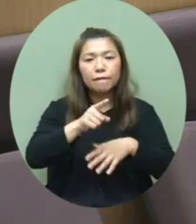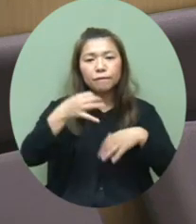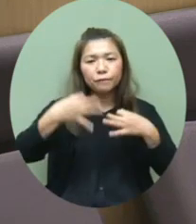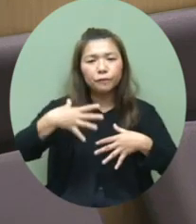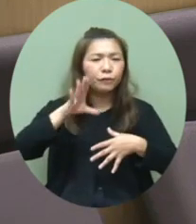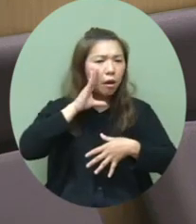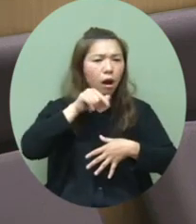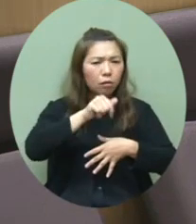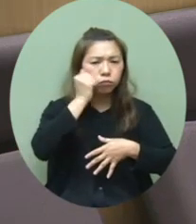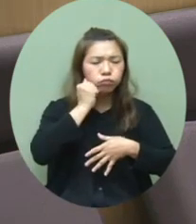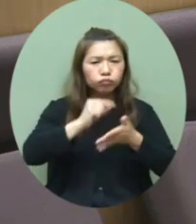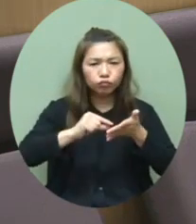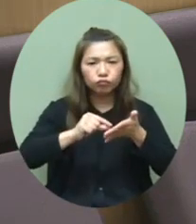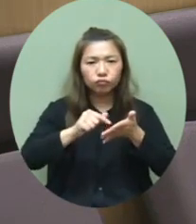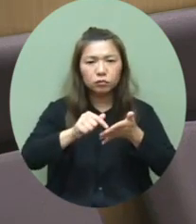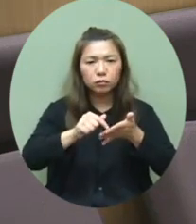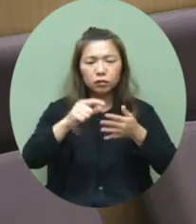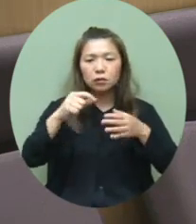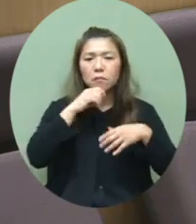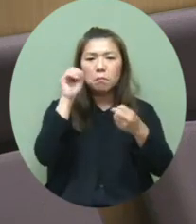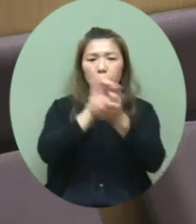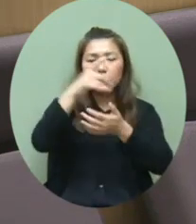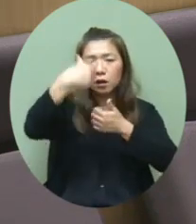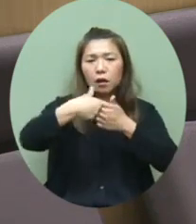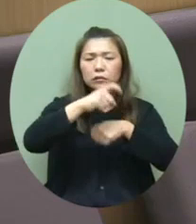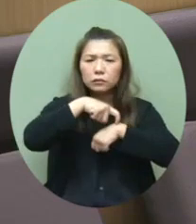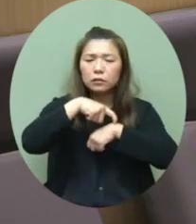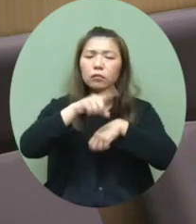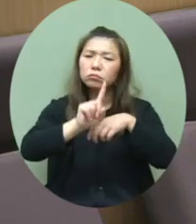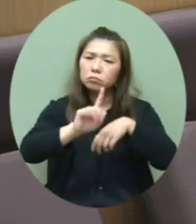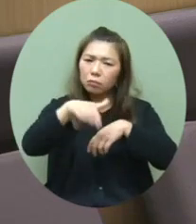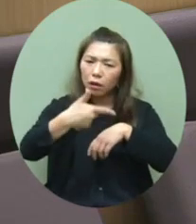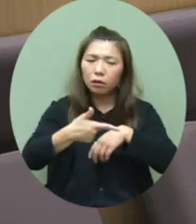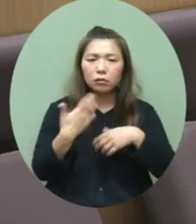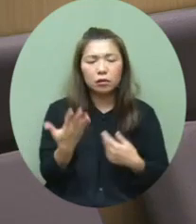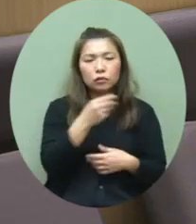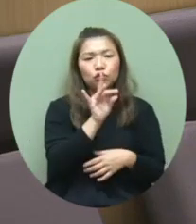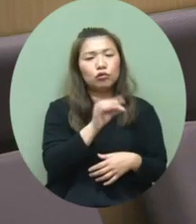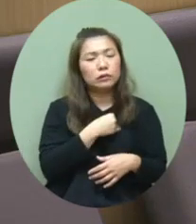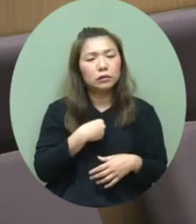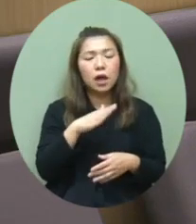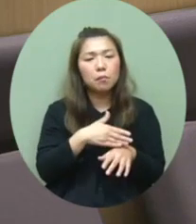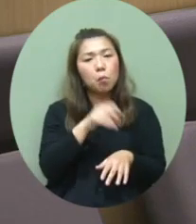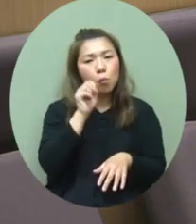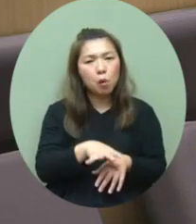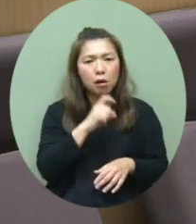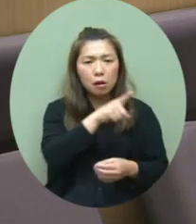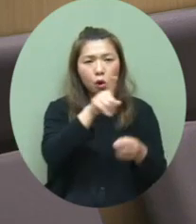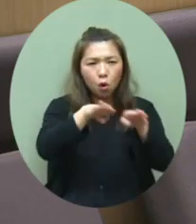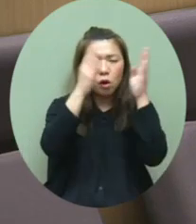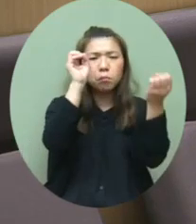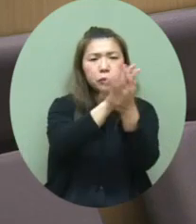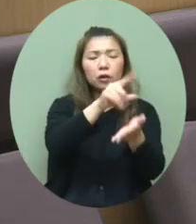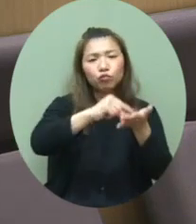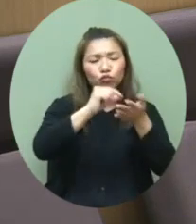泰安老院嗰度，想問翻即係個案病發個時間係點咧？頭先醫生即係張醫生提到話，一開頭感染嗰位就係